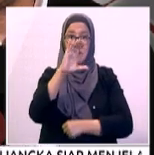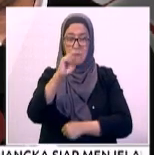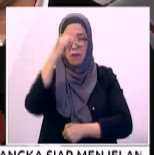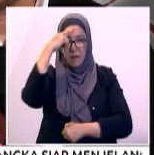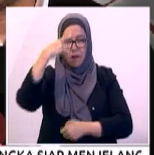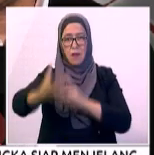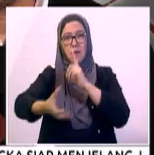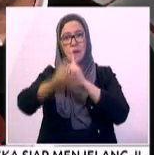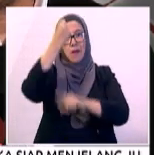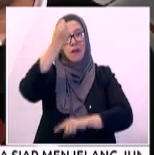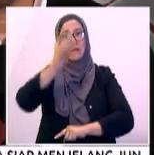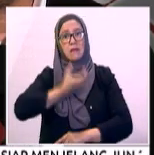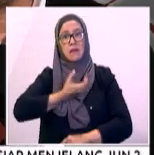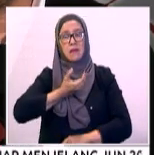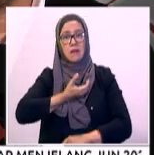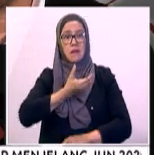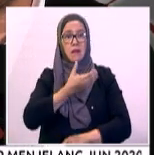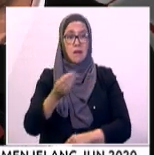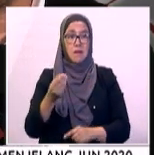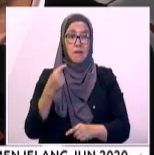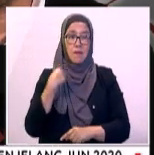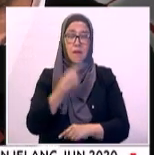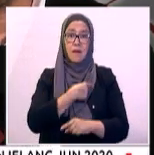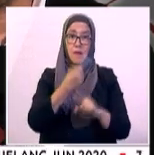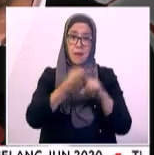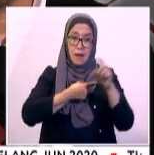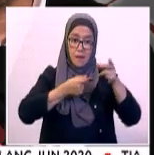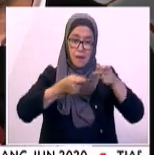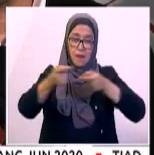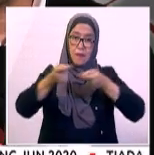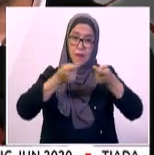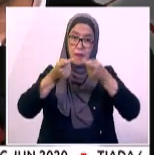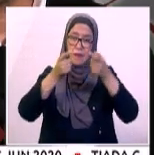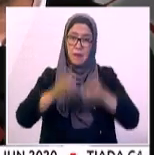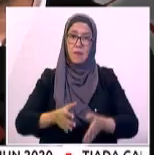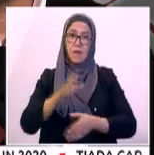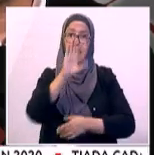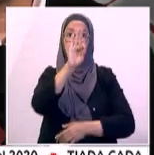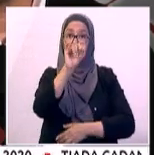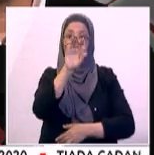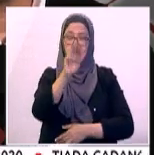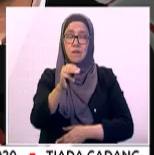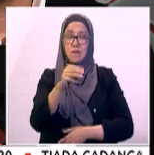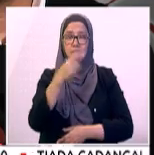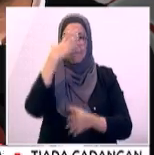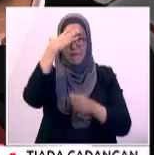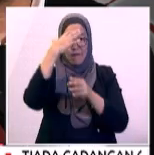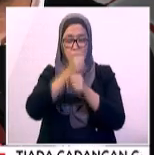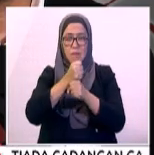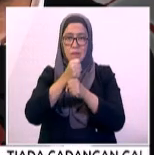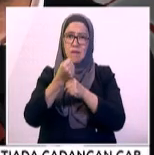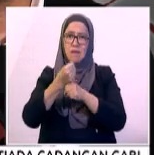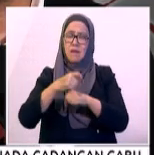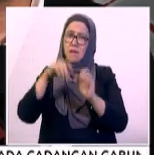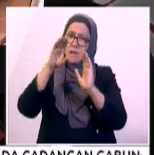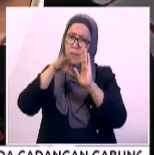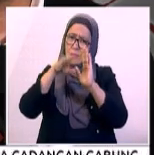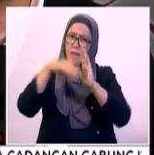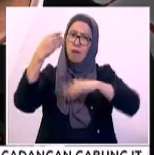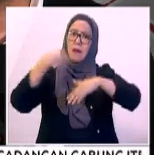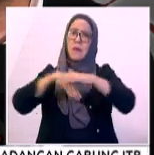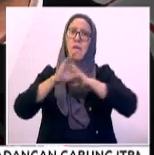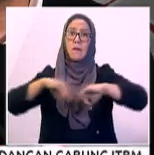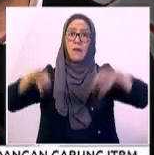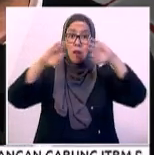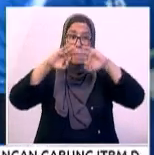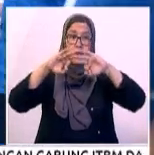lah. Dan kami pun daripada pengurusan FAM pun cukup yakin sekurang-kurangnya kita akan masuk pada final dan kalau boleh memang kita nak dapat juara